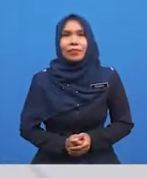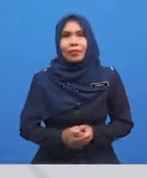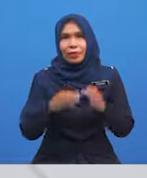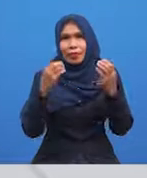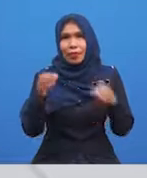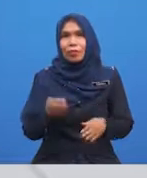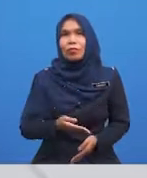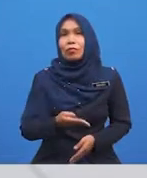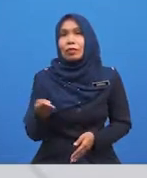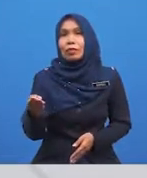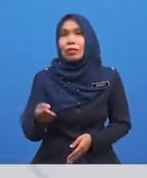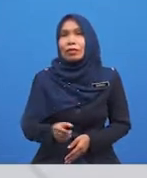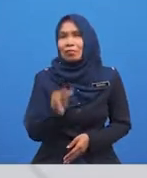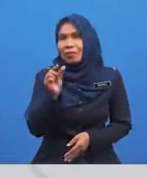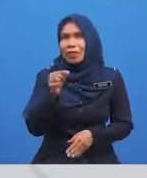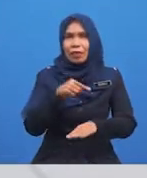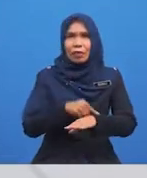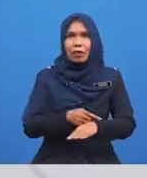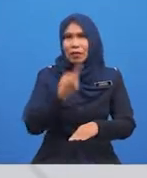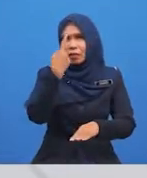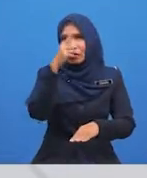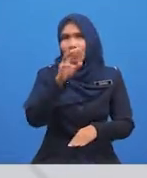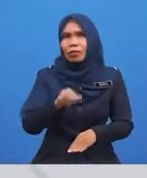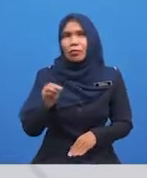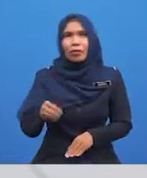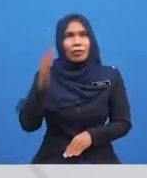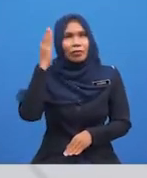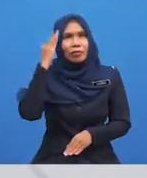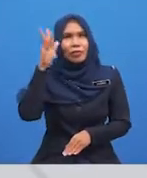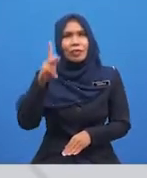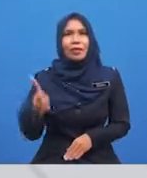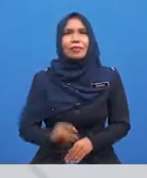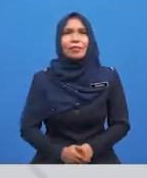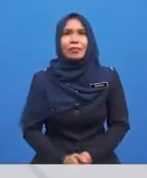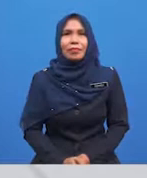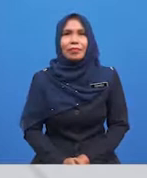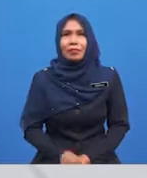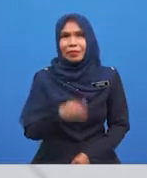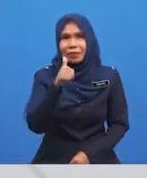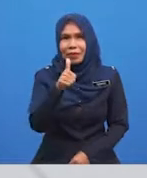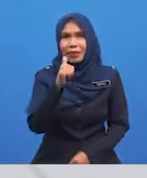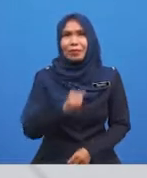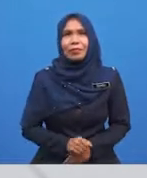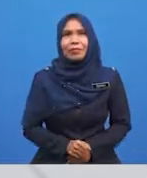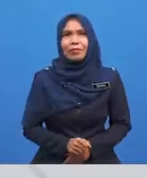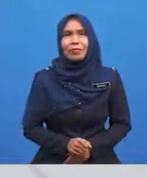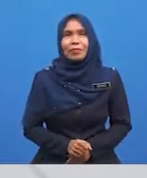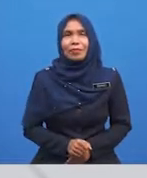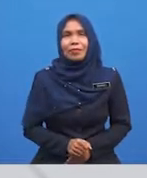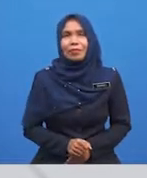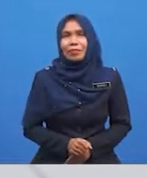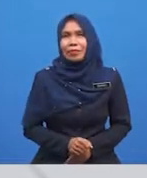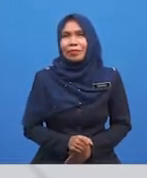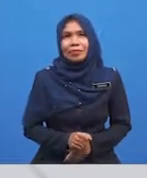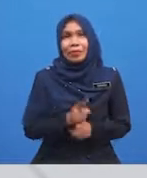Cikgu beri sedikit masa untuk murid-murid fikirkan. Bagus! Tepat